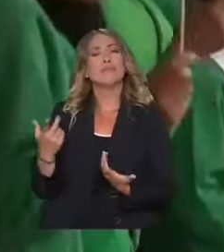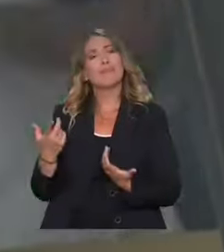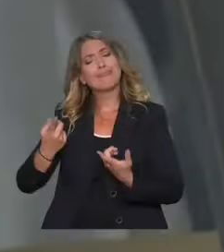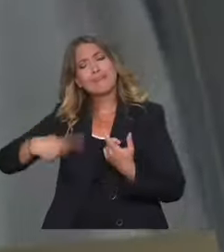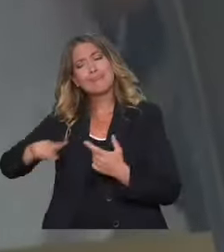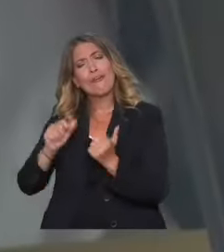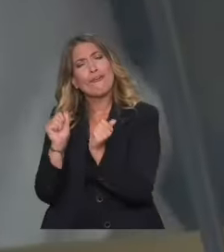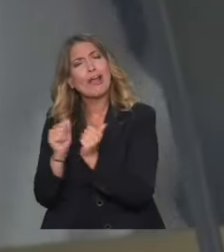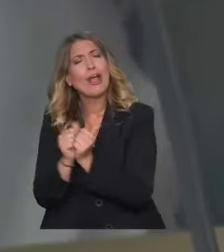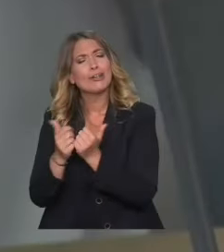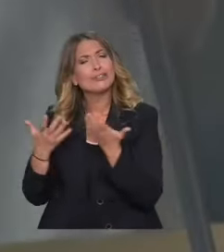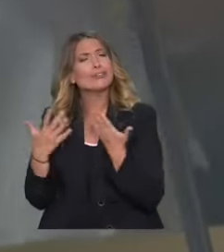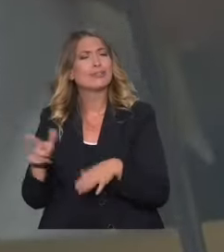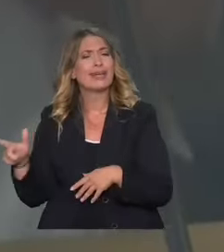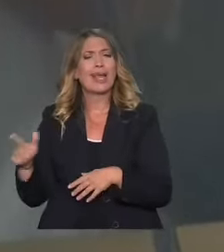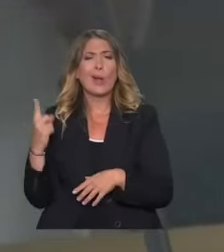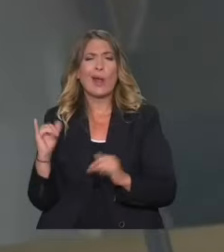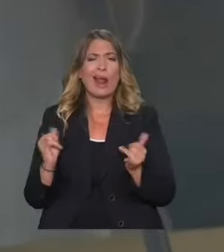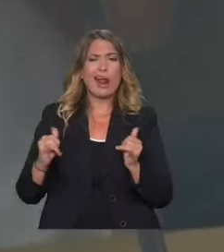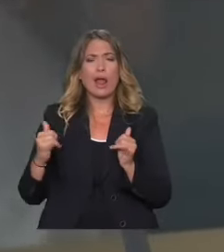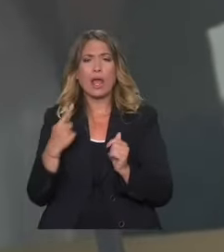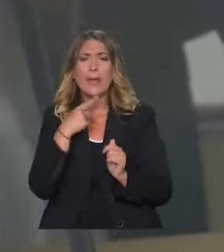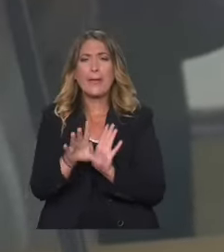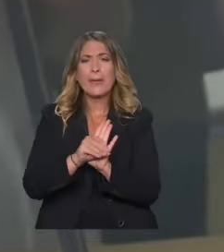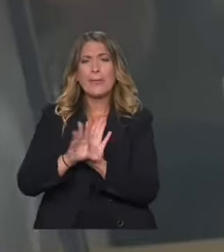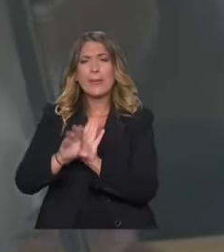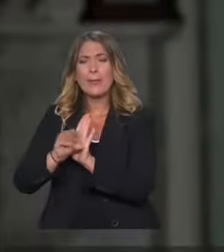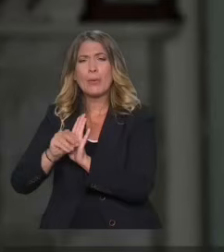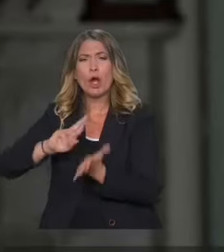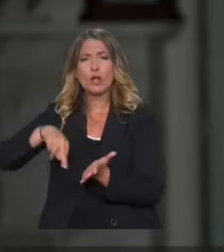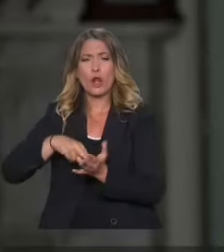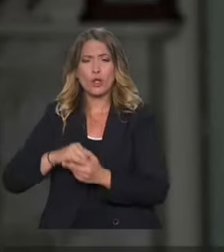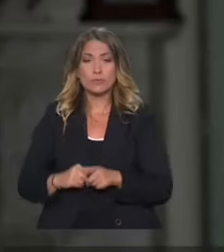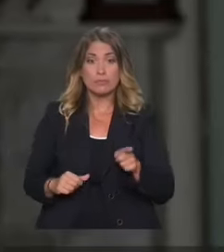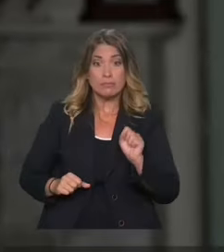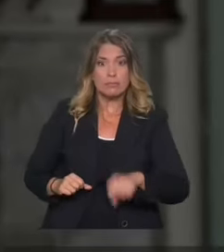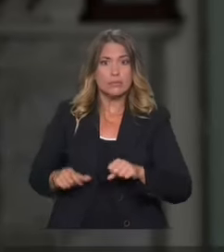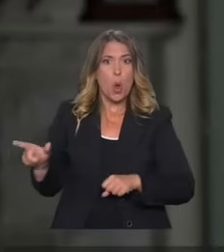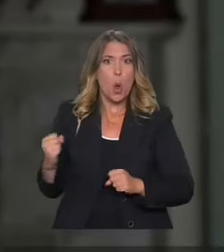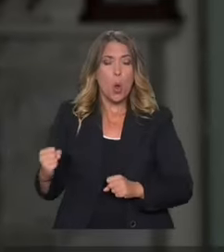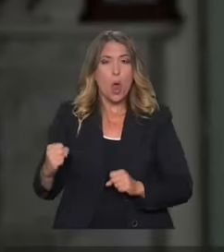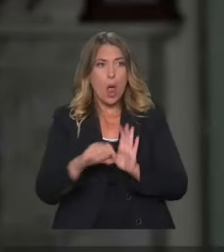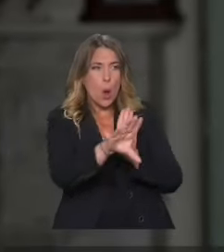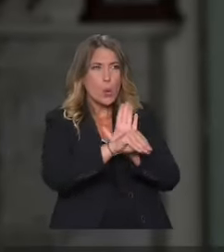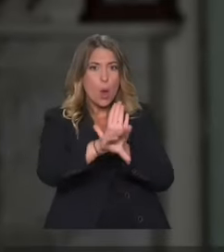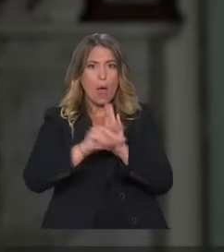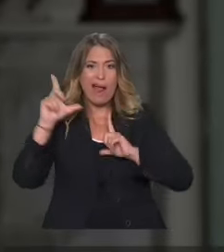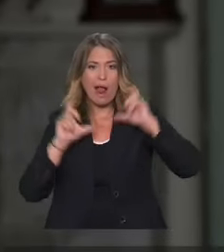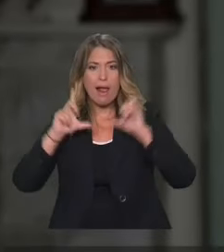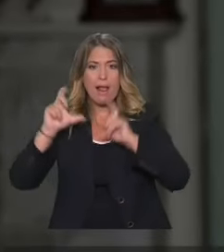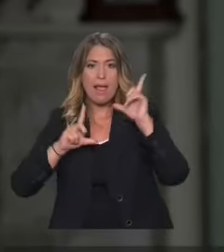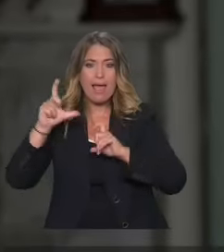και συγγενείς ήταν πολύ καλή μίμος, όπως περιγράφουν βασιλικοί συντάκτες. I know she's a great mimic. She